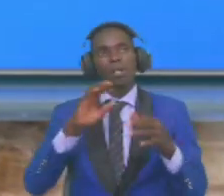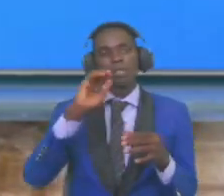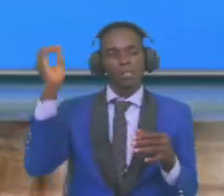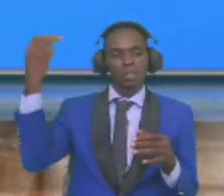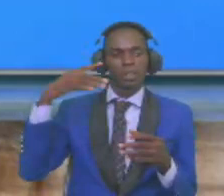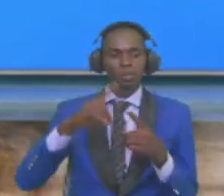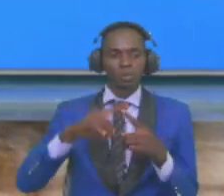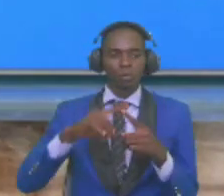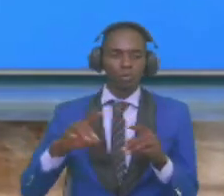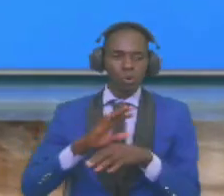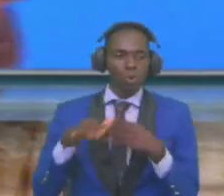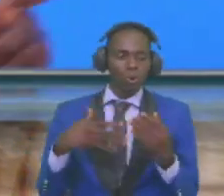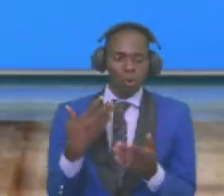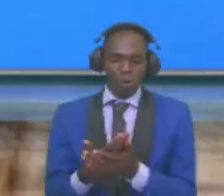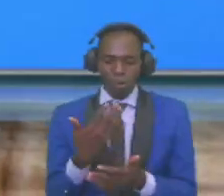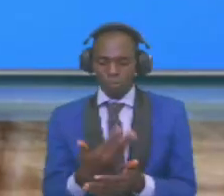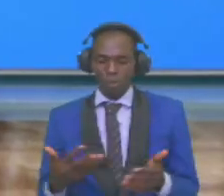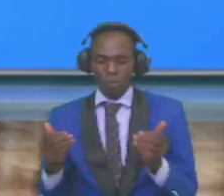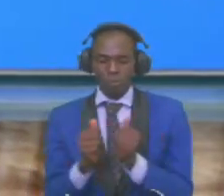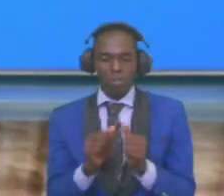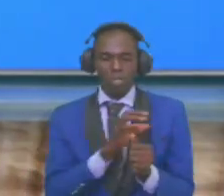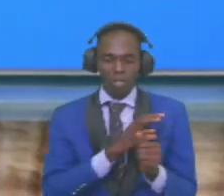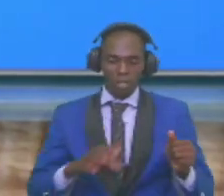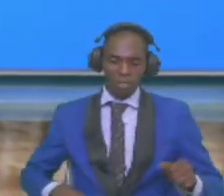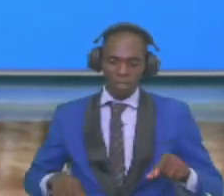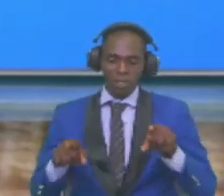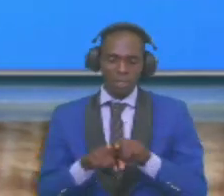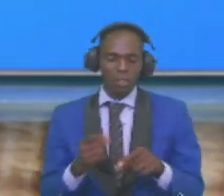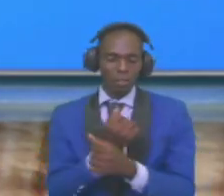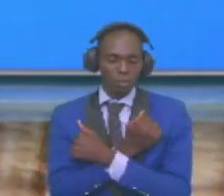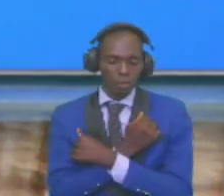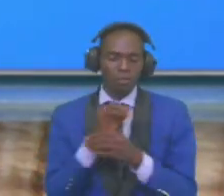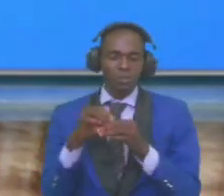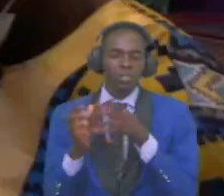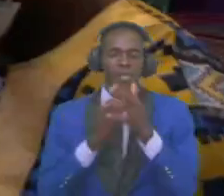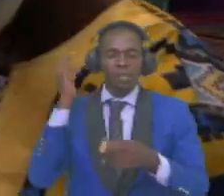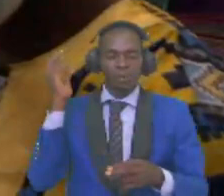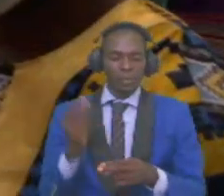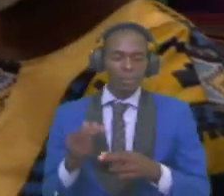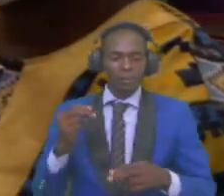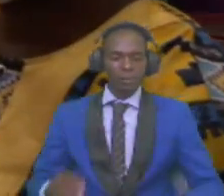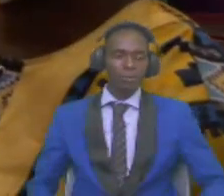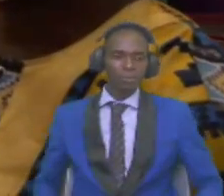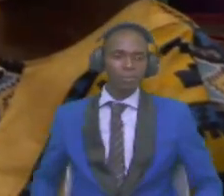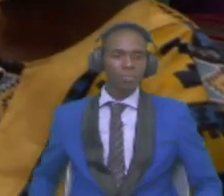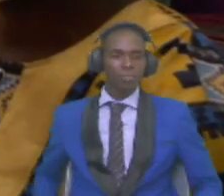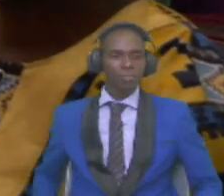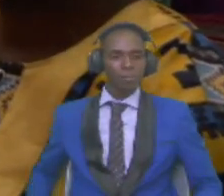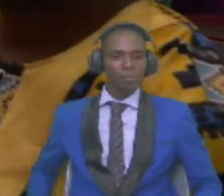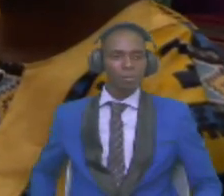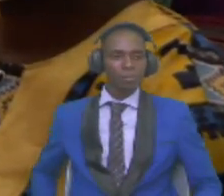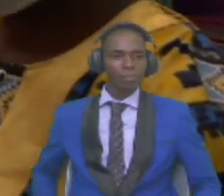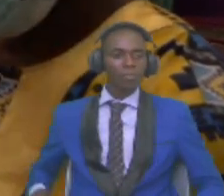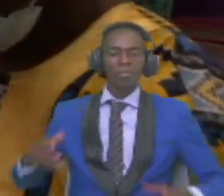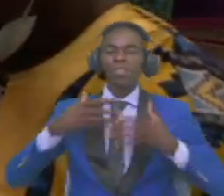place abondante pour tout faire à la manière de l'amour de christ ou non de jésus christ